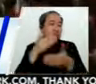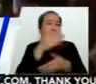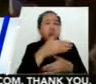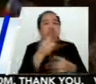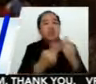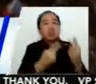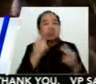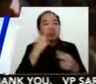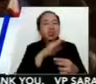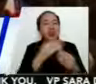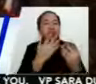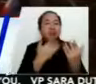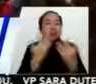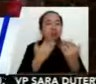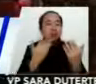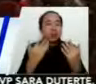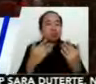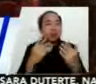niyan.